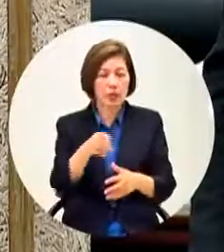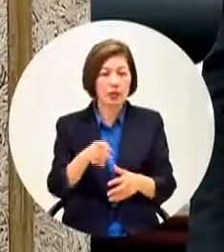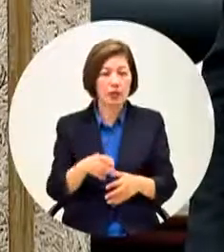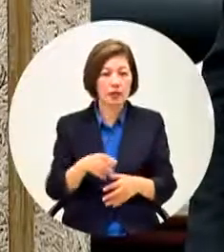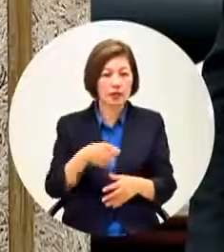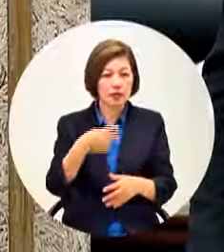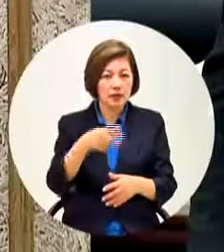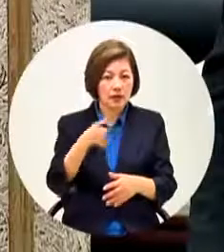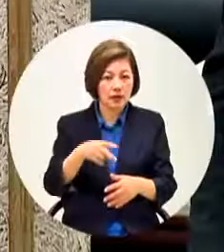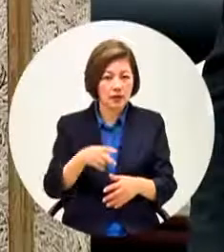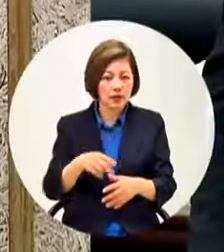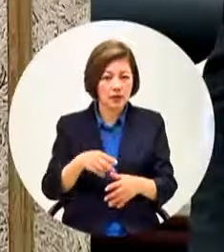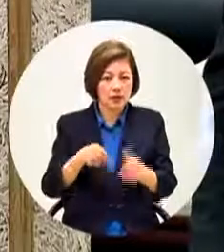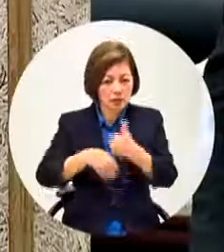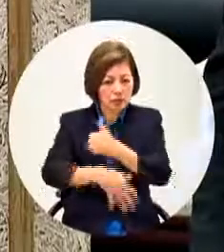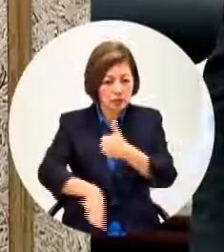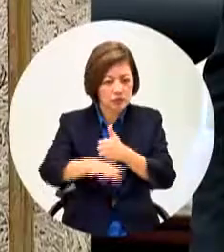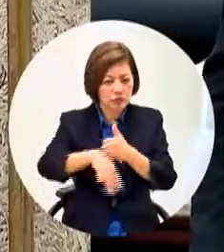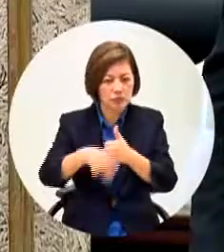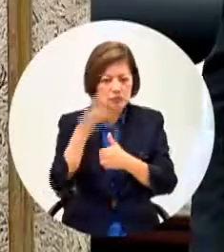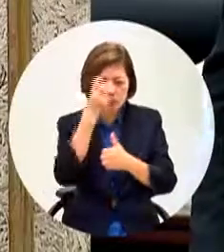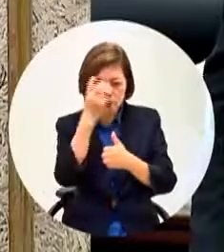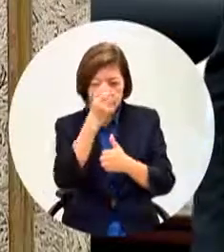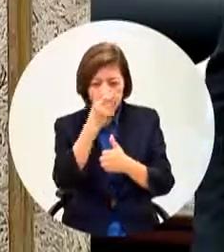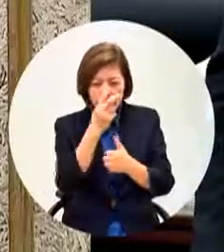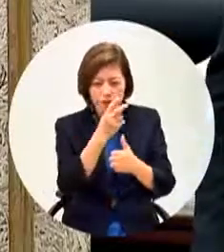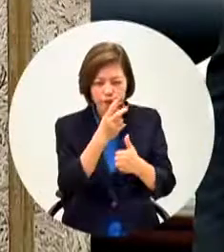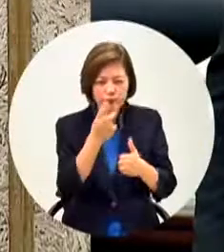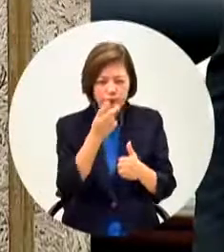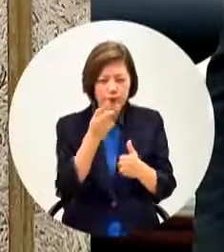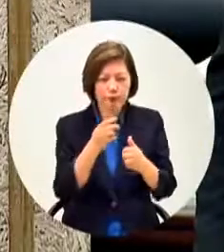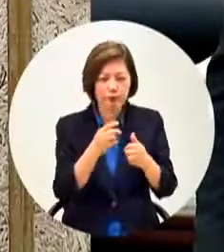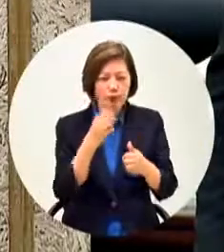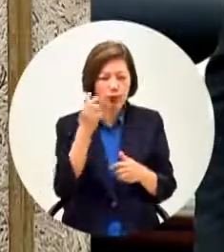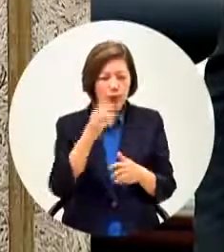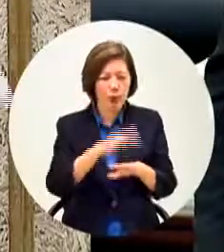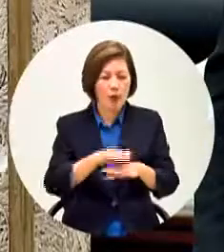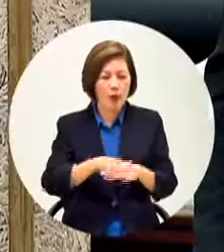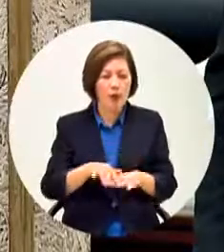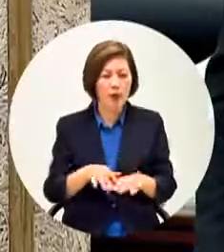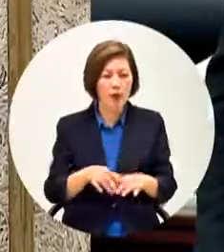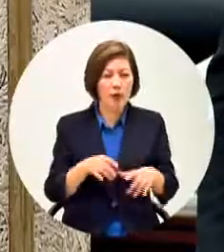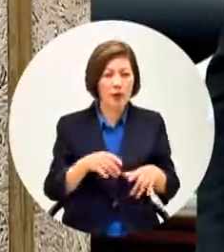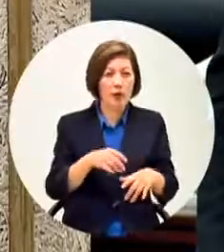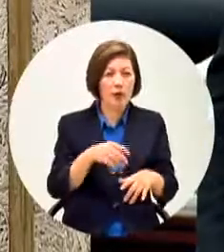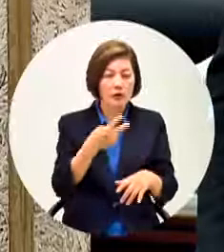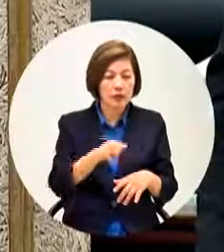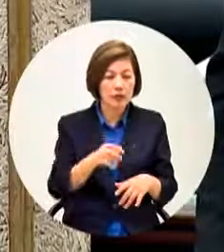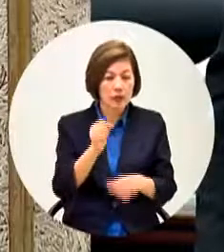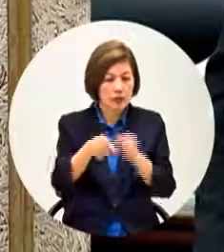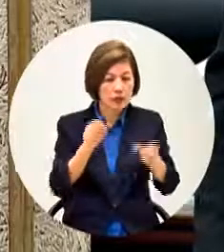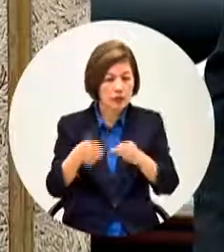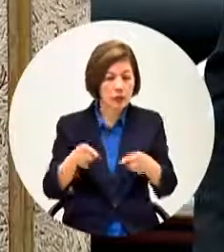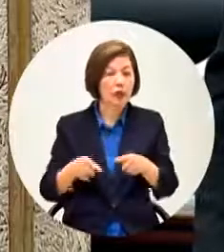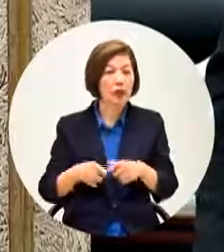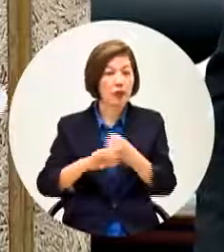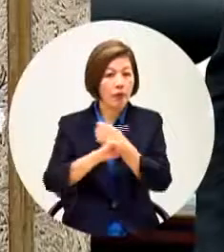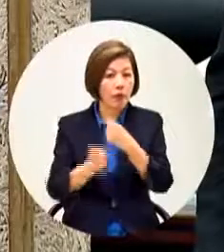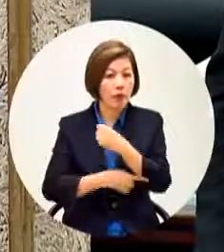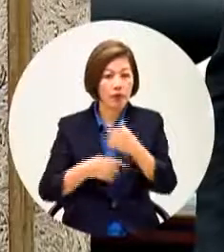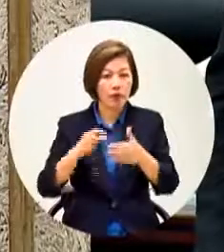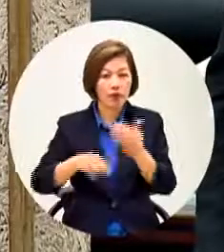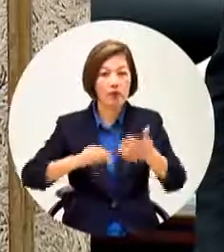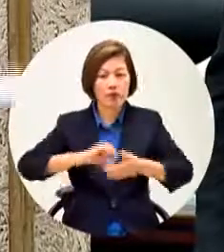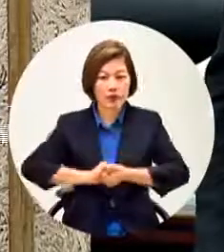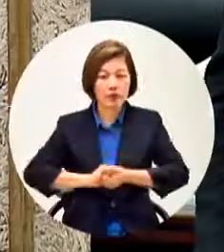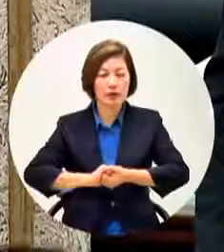然规划物件落去审查。顾问公司无同个，伫每一个，因为伊有采购法一寡相关个规定，我无可能要